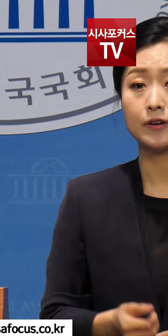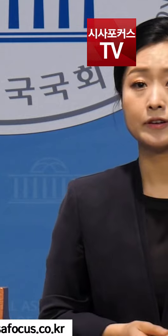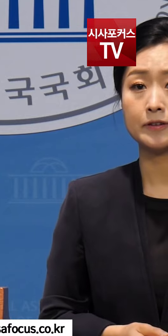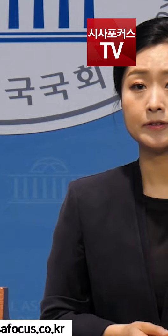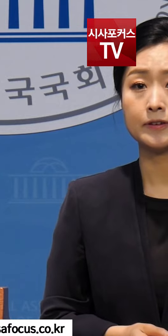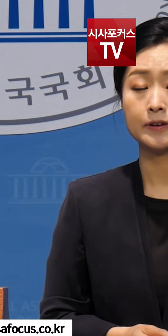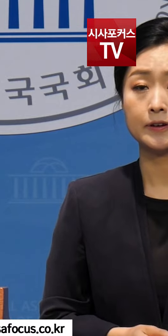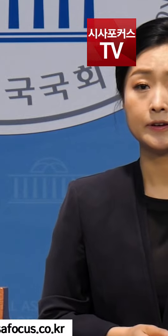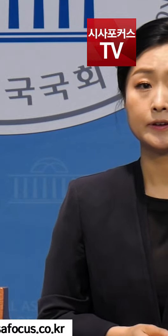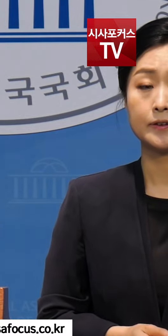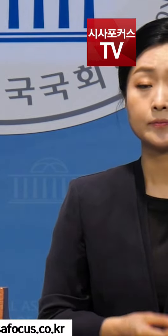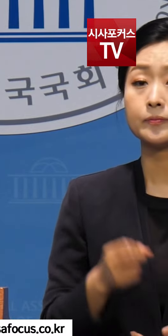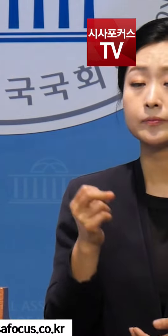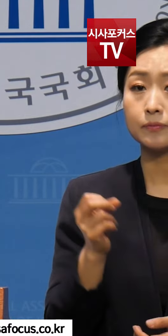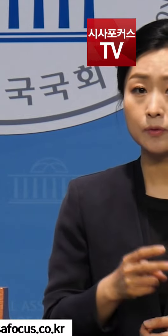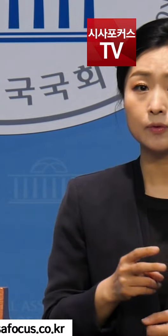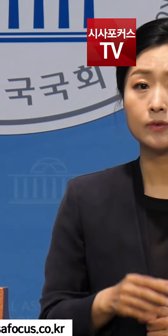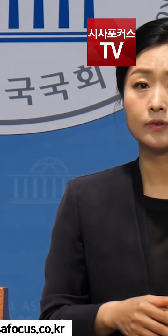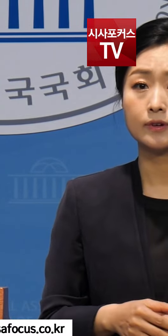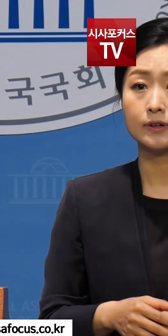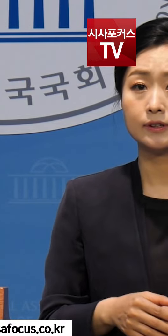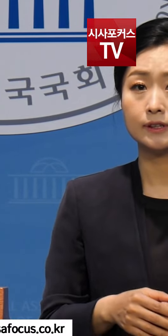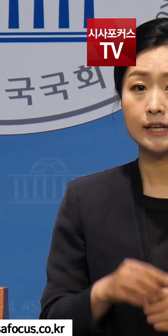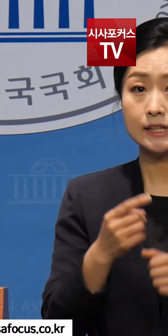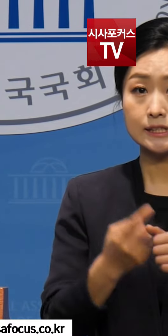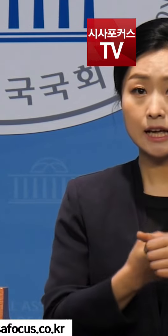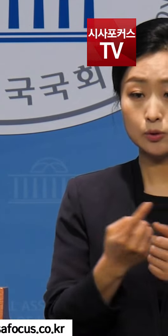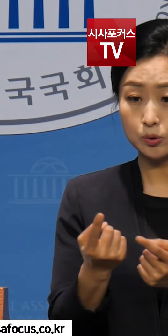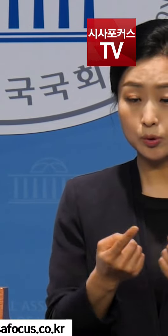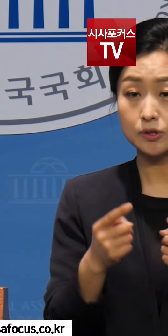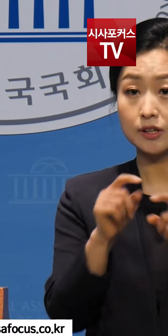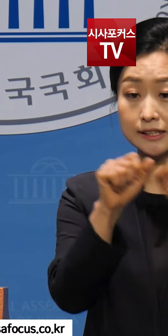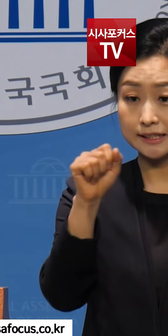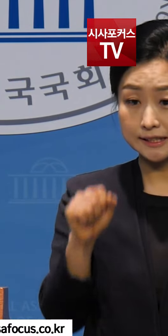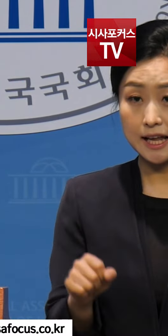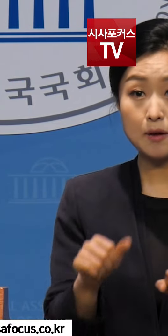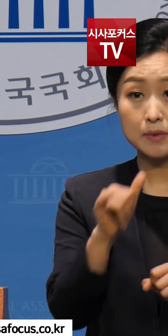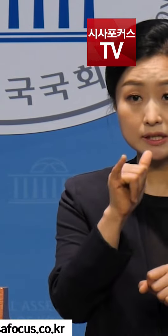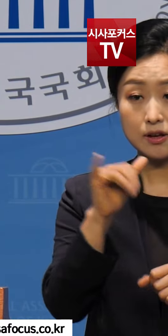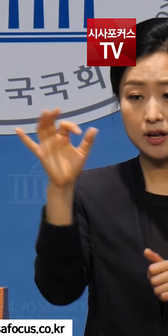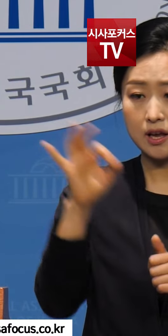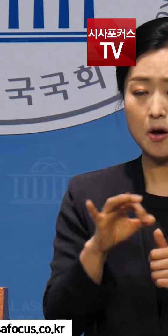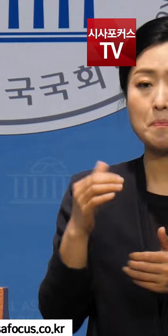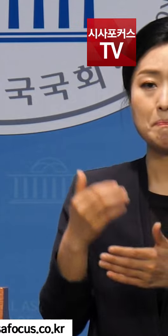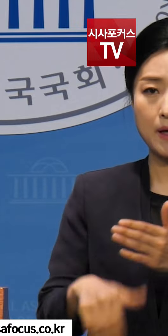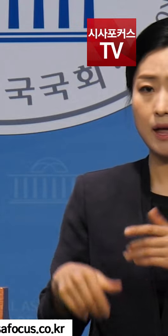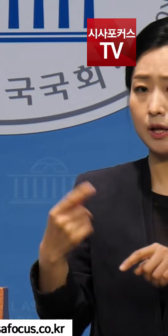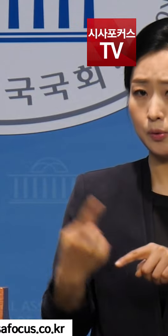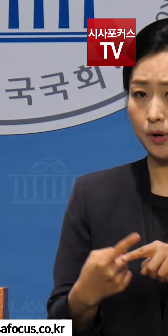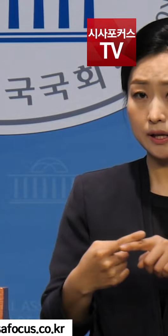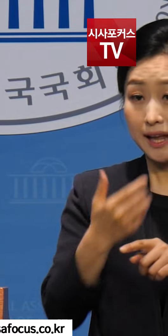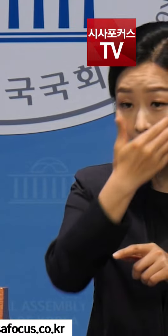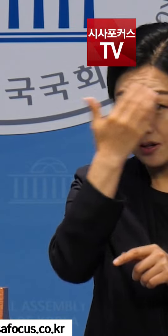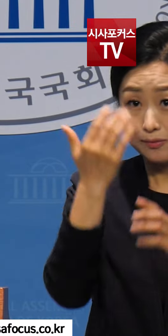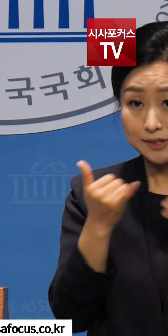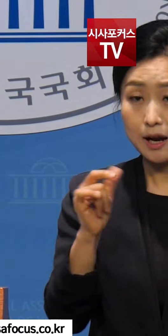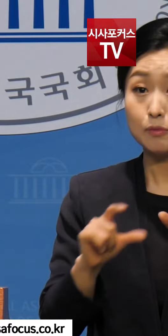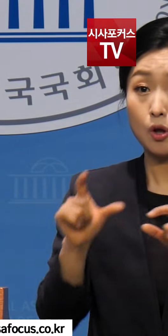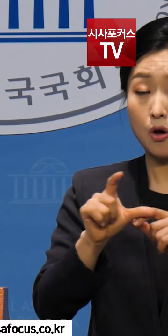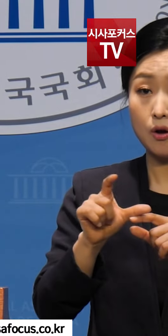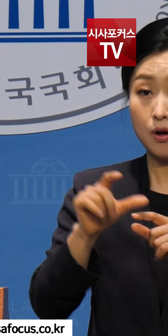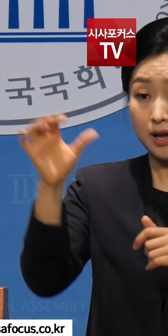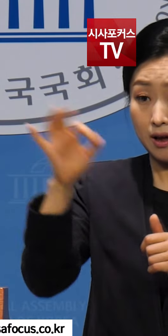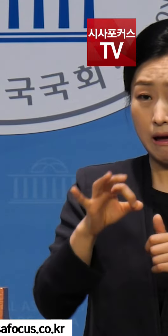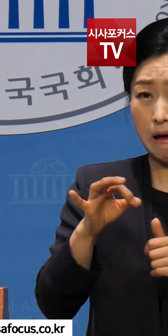전락할 것입니다 특히 자동 조종 장치로 인한 연금 사감이 청년 세대로 갈수록 커질